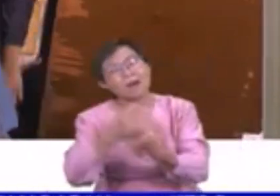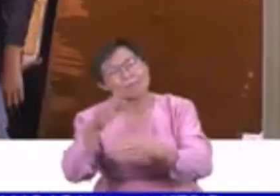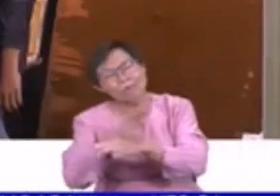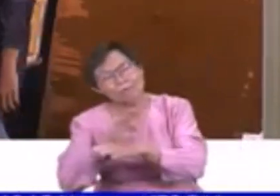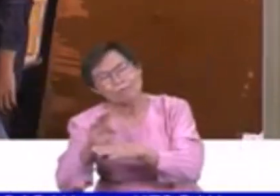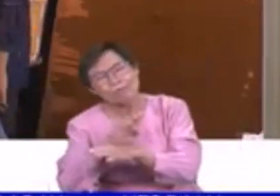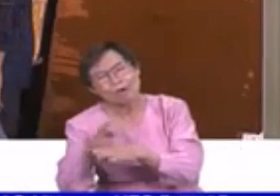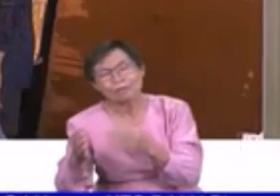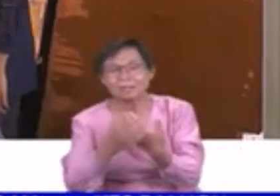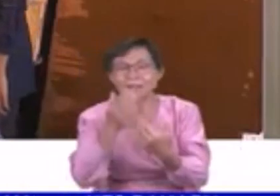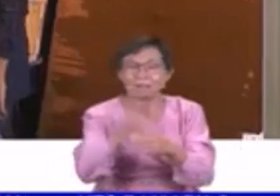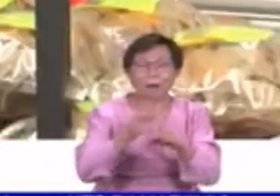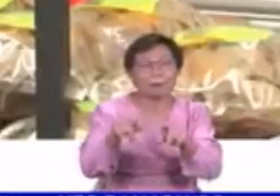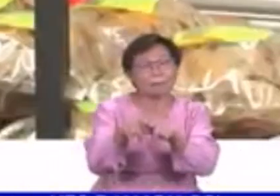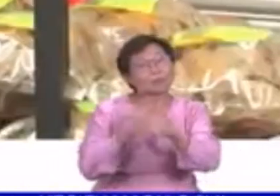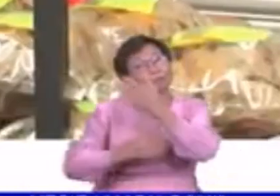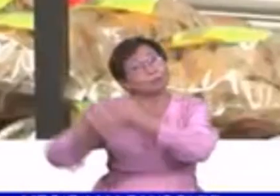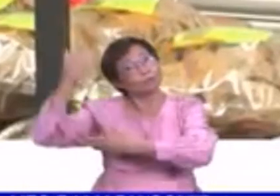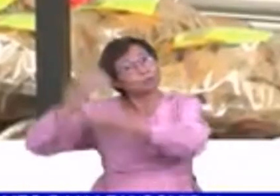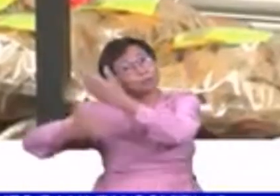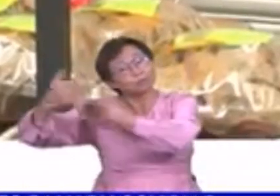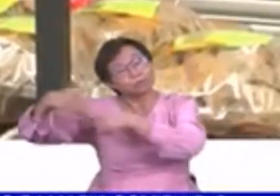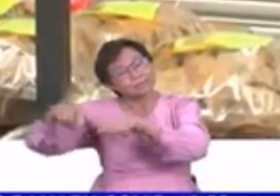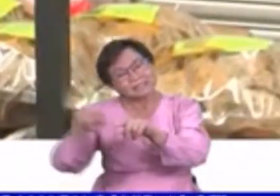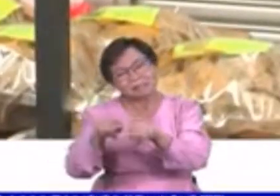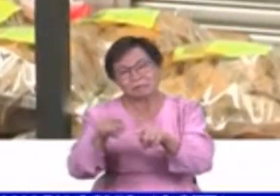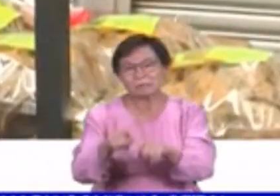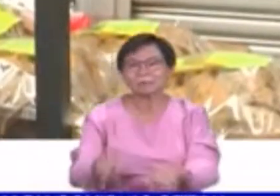meniaga macam sebelum ni.